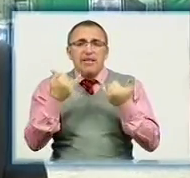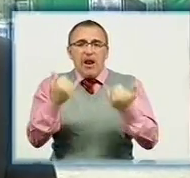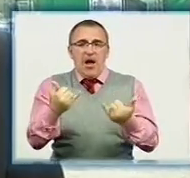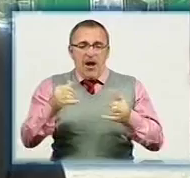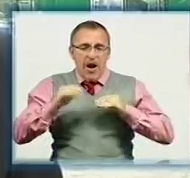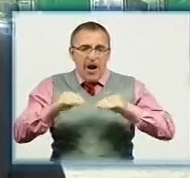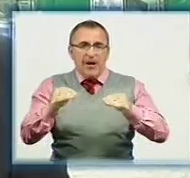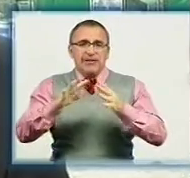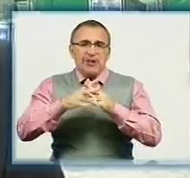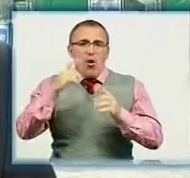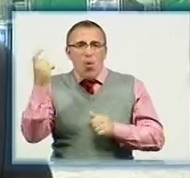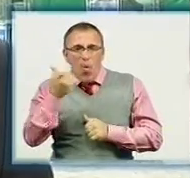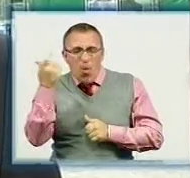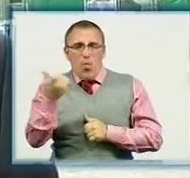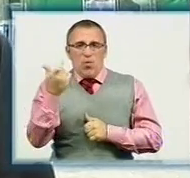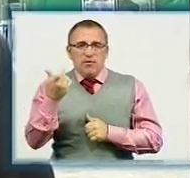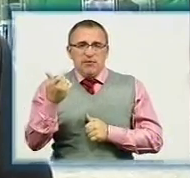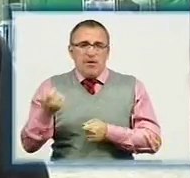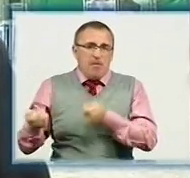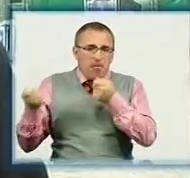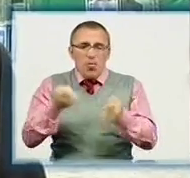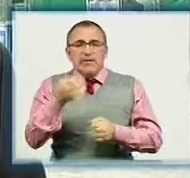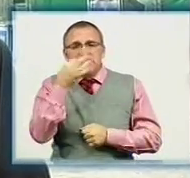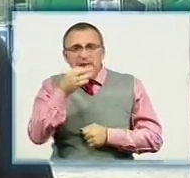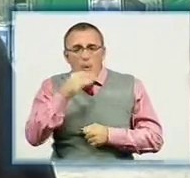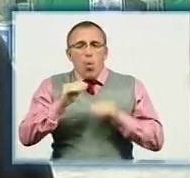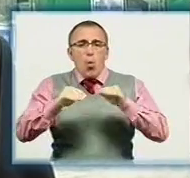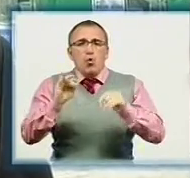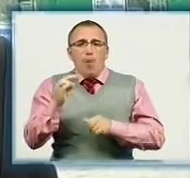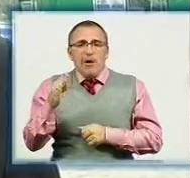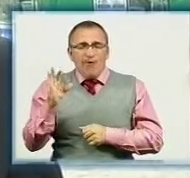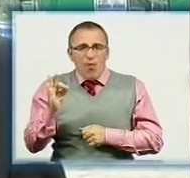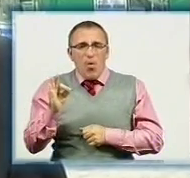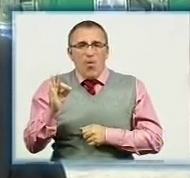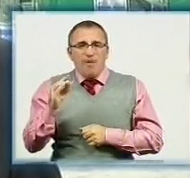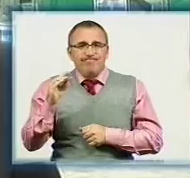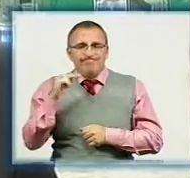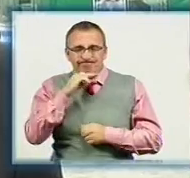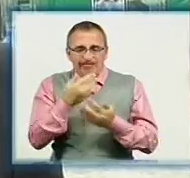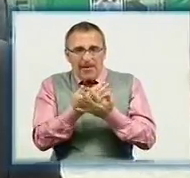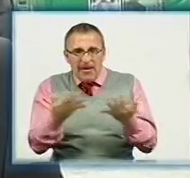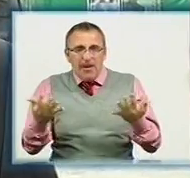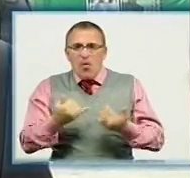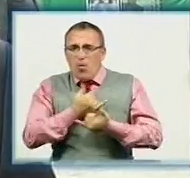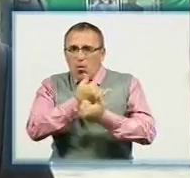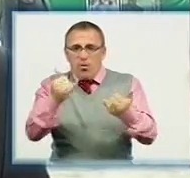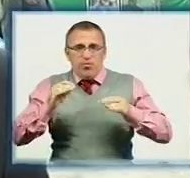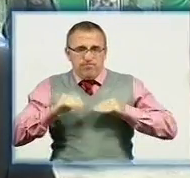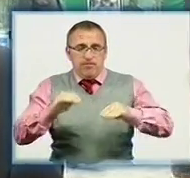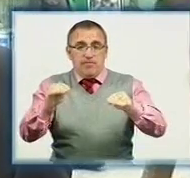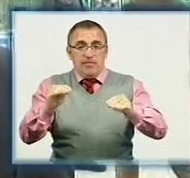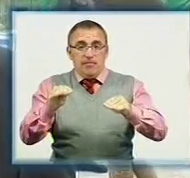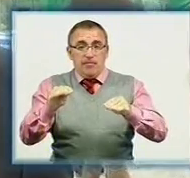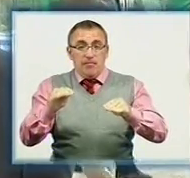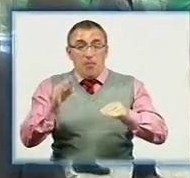обслуговуємо сільгоспмашиностроєння, поставщики сім'ян, одобрень, пестицидів. Ми всі обслуговуємо аграрії. И сегодня мы